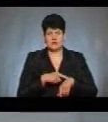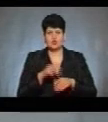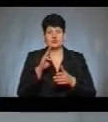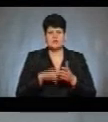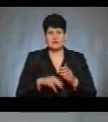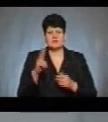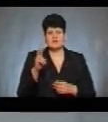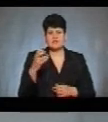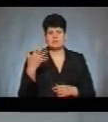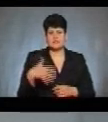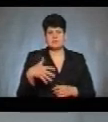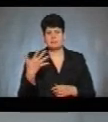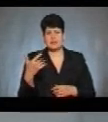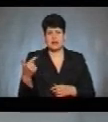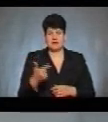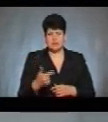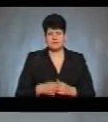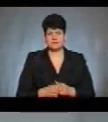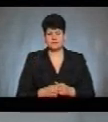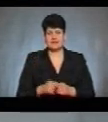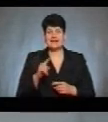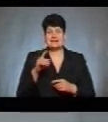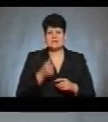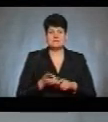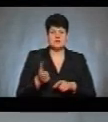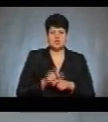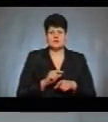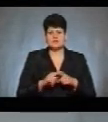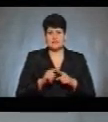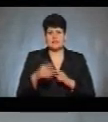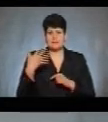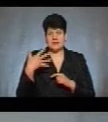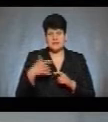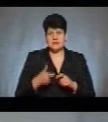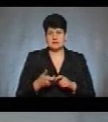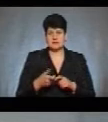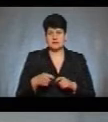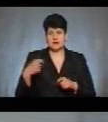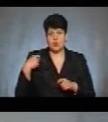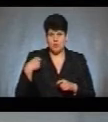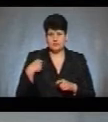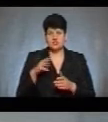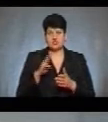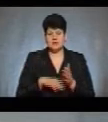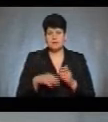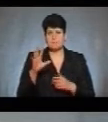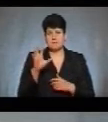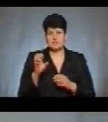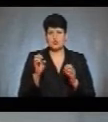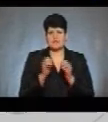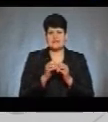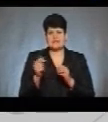у розмірі 255 гривень. За перевищення швидкості більше як на 50 км за годину штраф